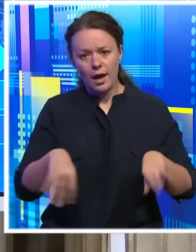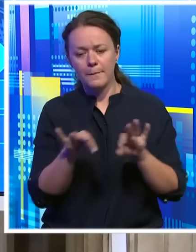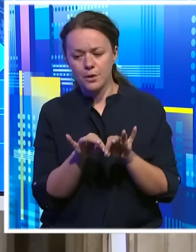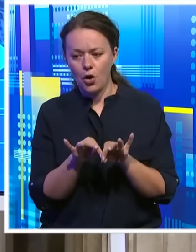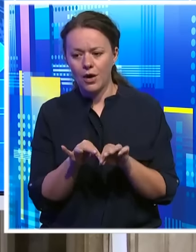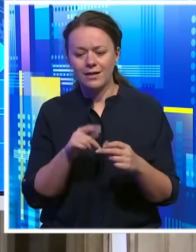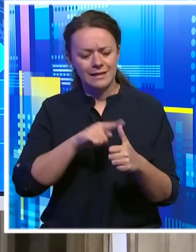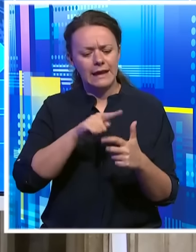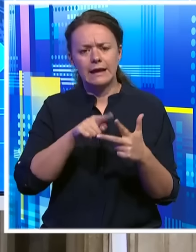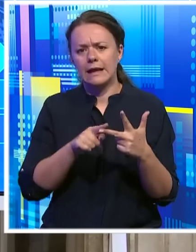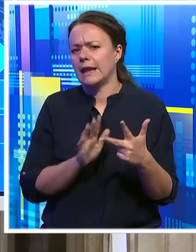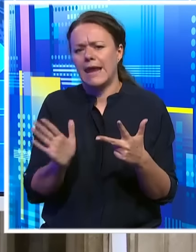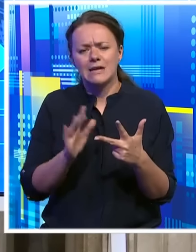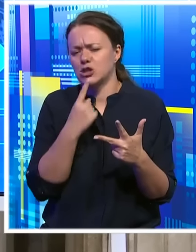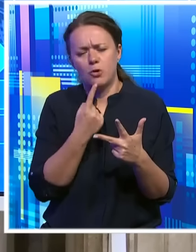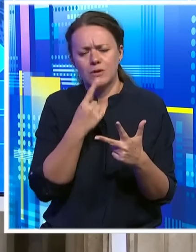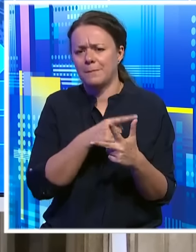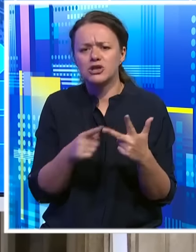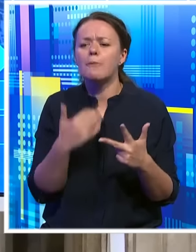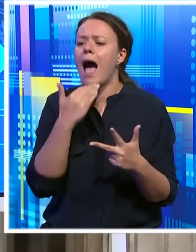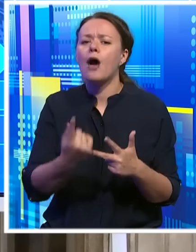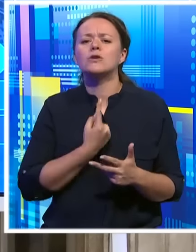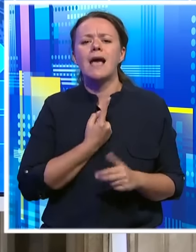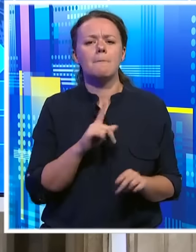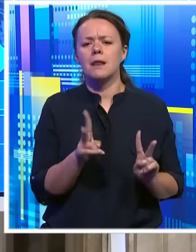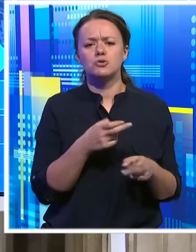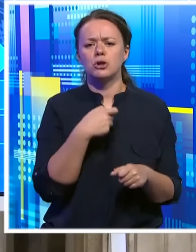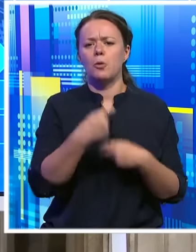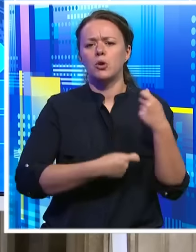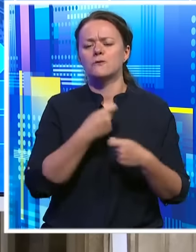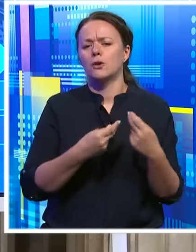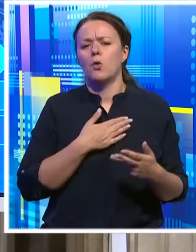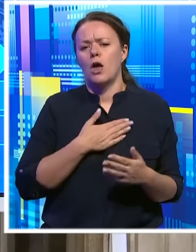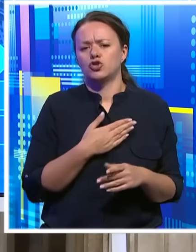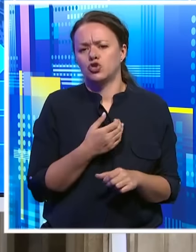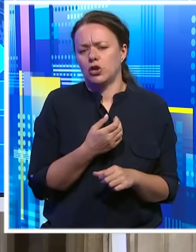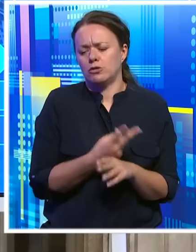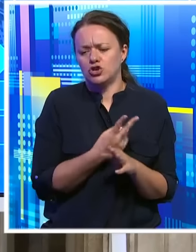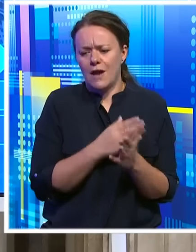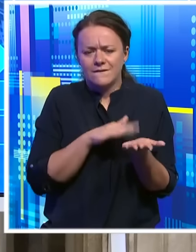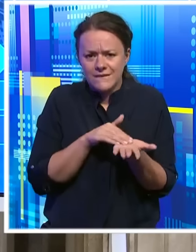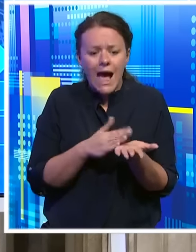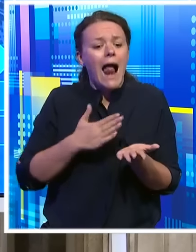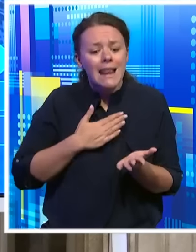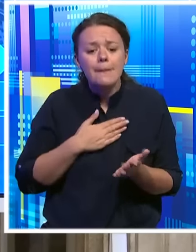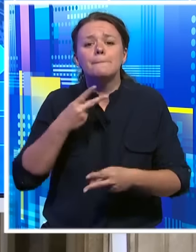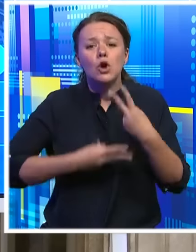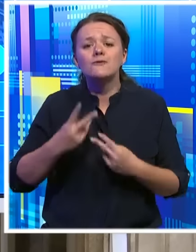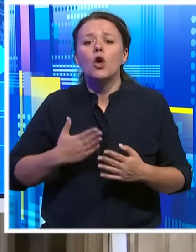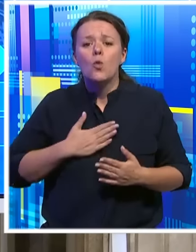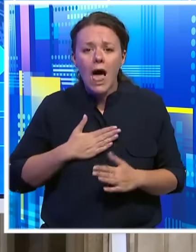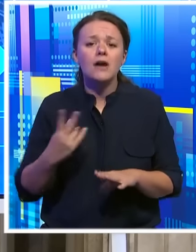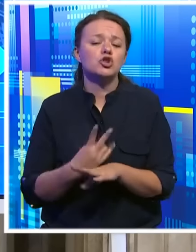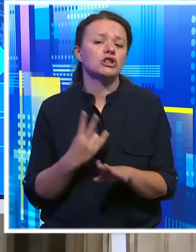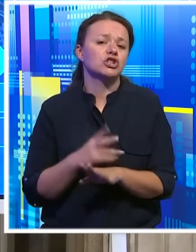ni da pričamo ni sa kim ukoliko mi ne možemo to sami da radimo u našoj zemlji ili uz pomoć nekog drugog, ali u našoj zemlji. U našoj